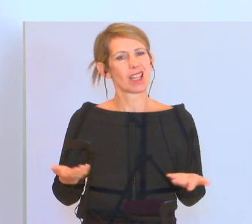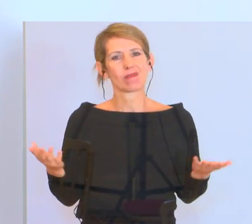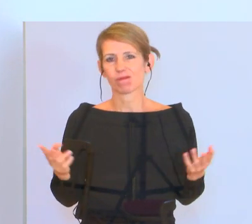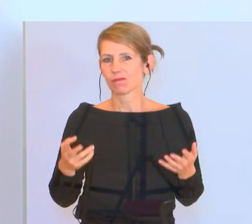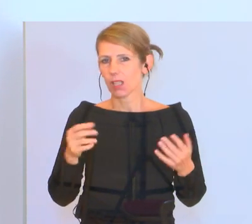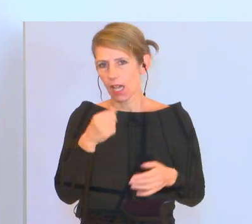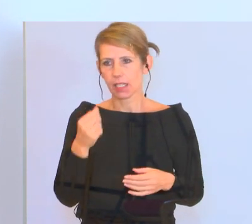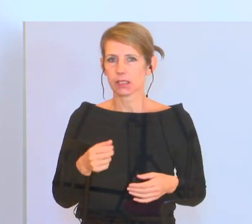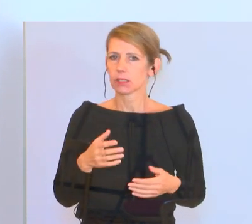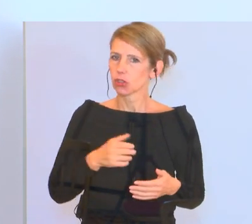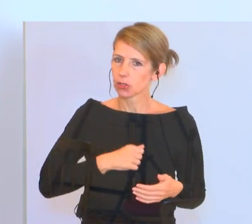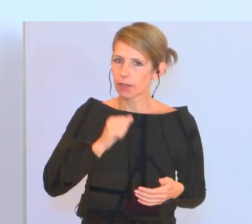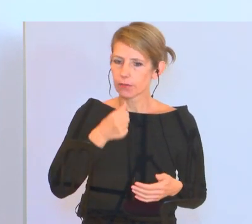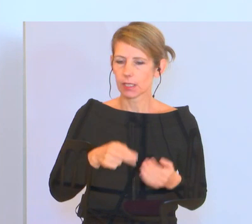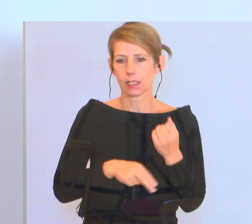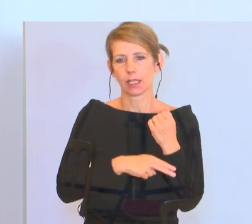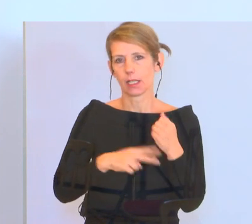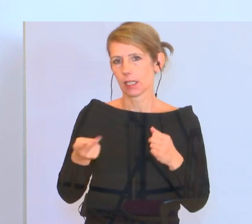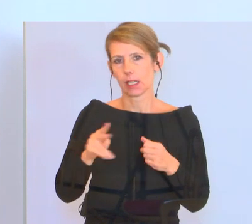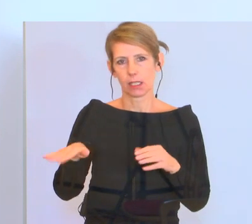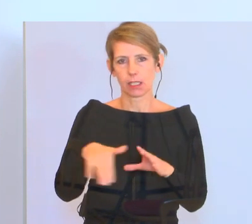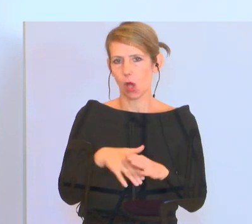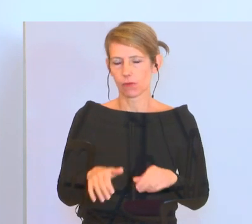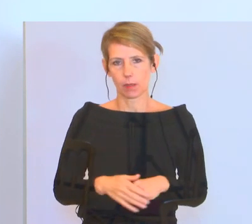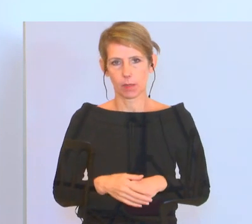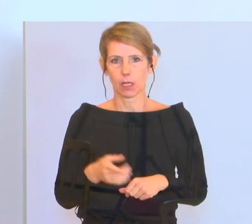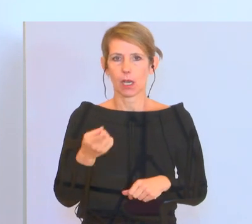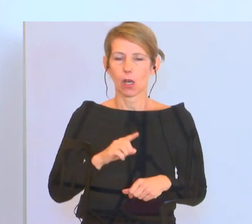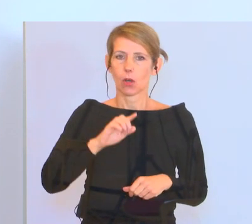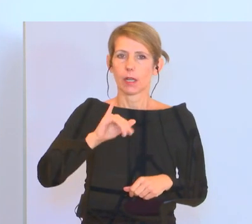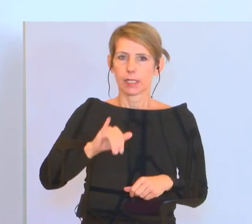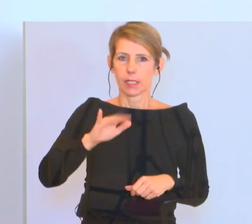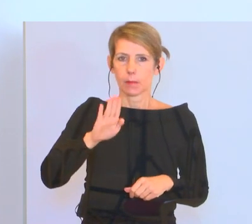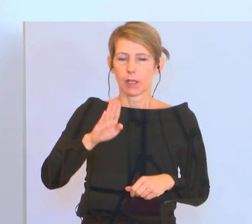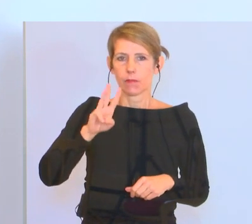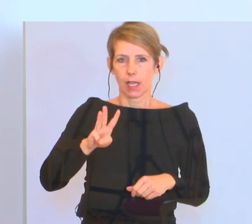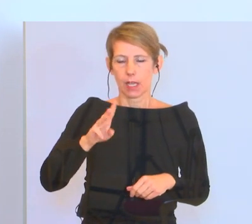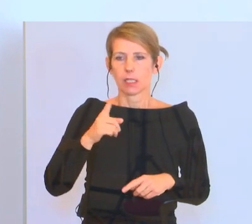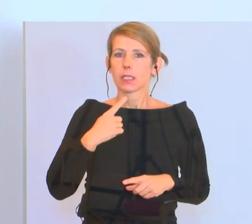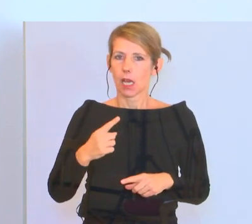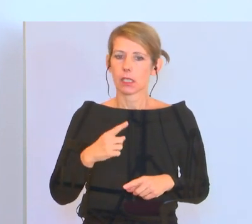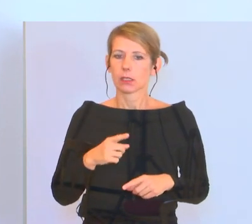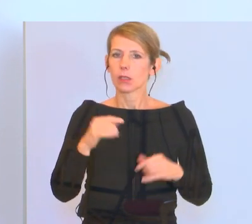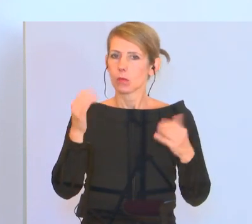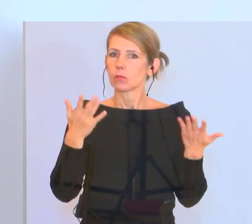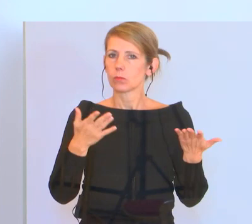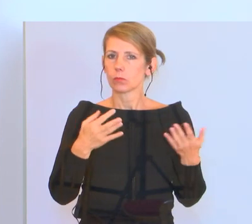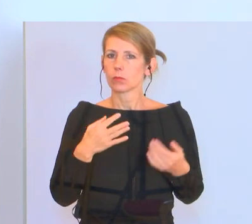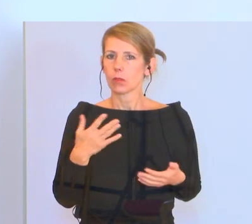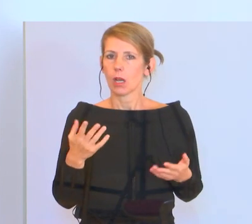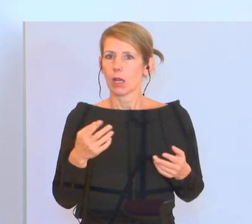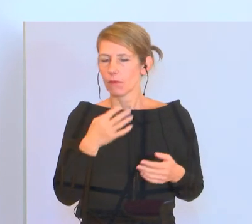einen Bewerber entscheidet. Das bestätigen auch die Zahlen des IBW, des Institut für Bildungsforschung der Wirtschaft, auf die